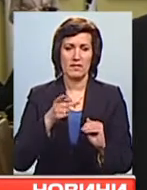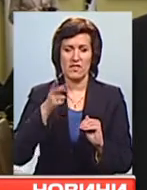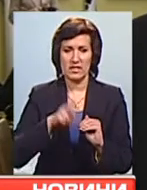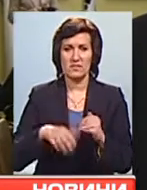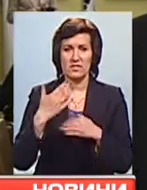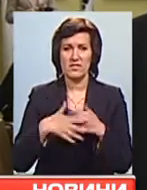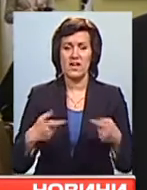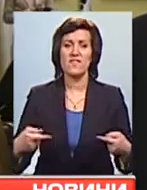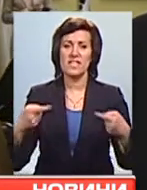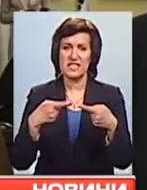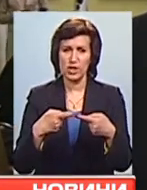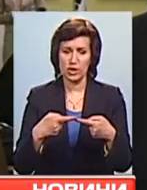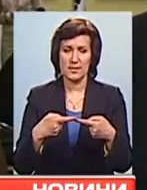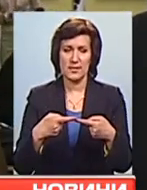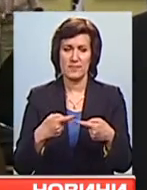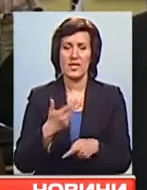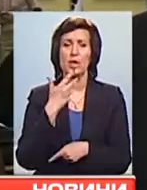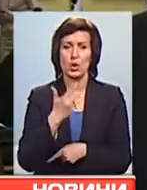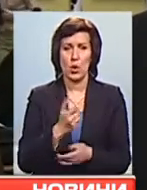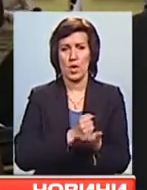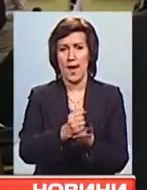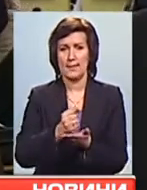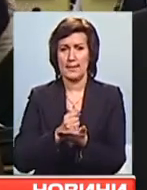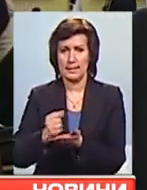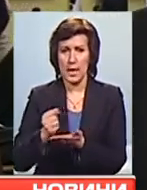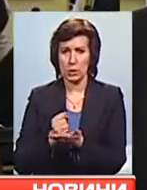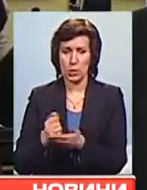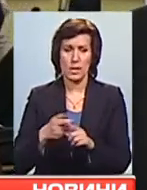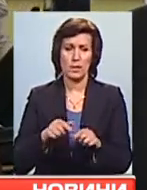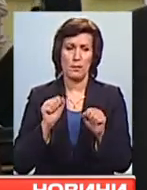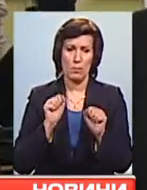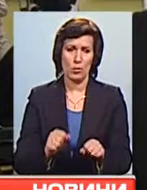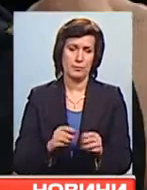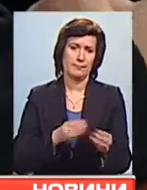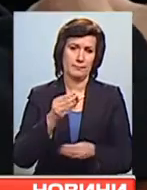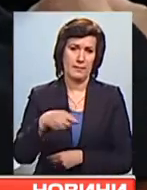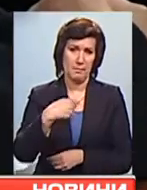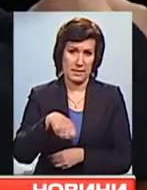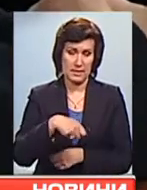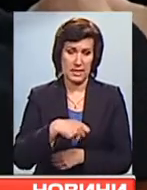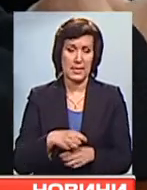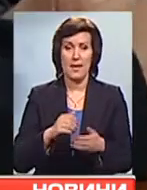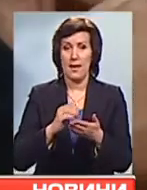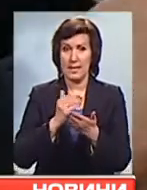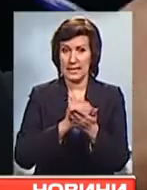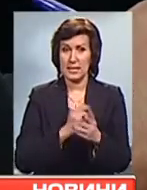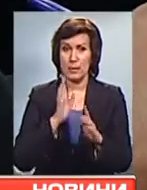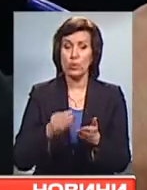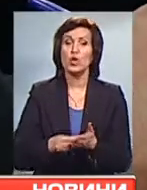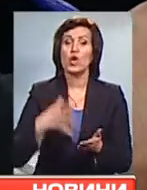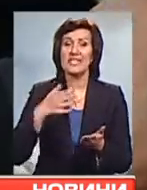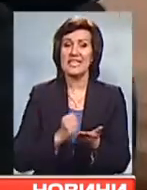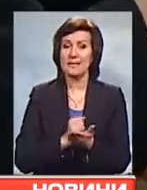наприкінці вже визначити трьох кандидатур, яких ми пропонуємо президентові. Критерії, за якими будуть